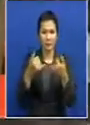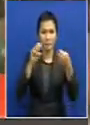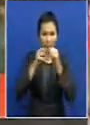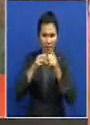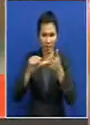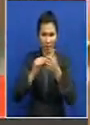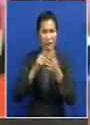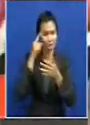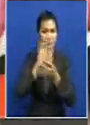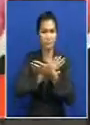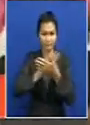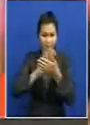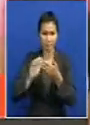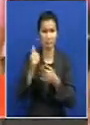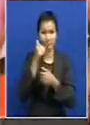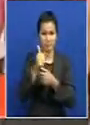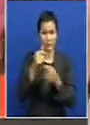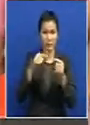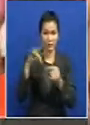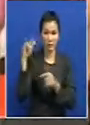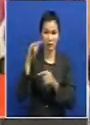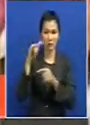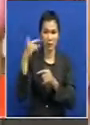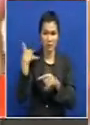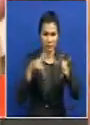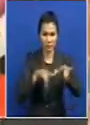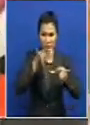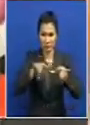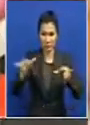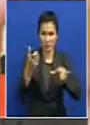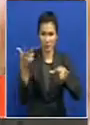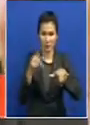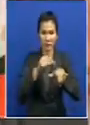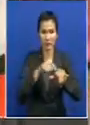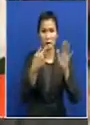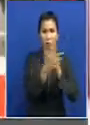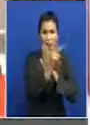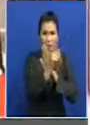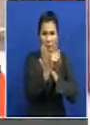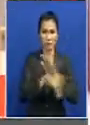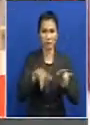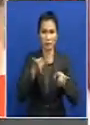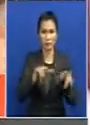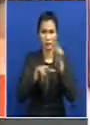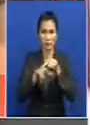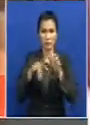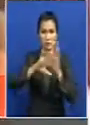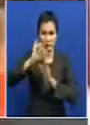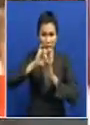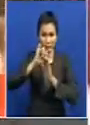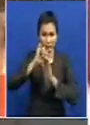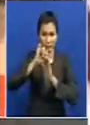วันนี้ก็เรียบร้อยดีครับโดยใช้เครื่องบินทั้งหมด3ลำลำที่1บินไปขอนแก่นแล้วก็ต่อเนื่องบินไปเชียง